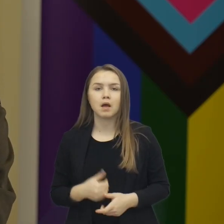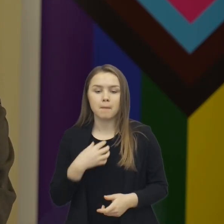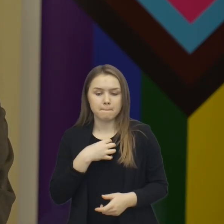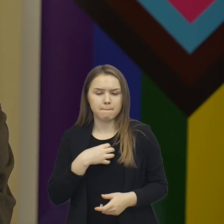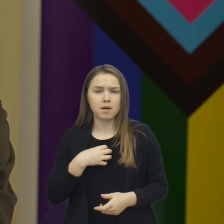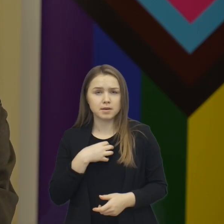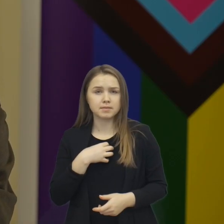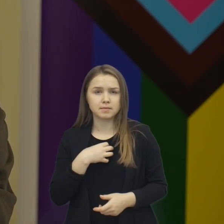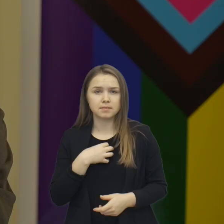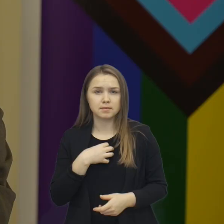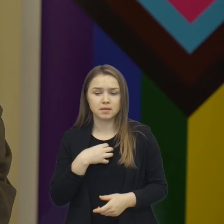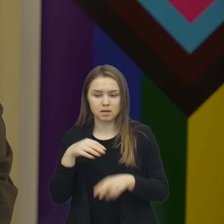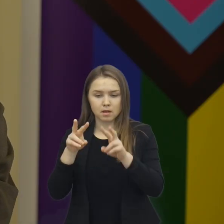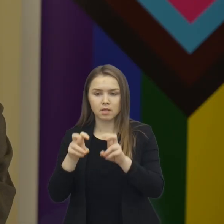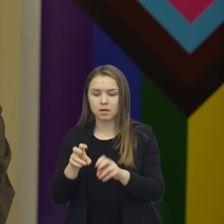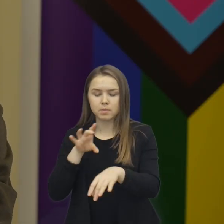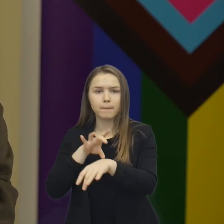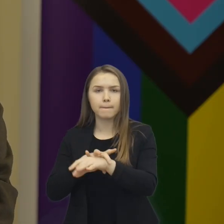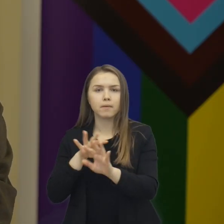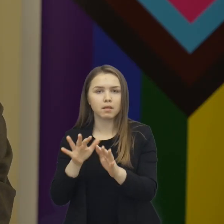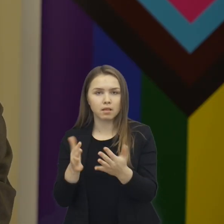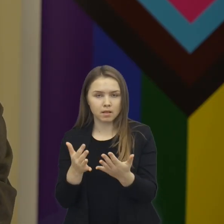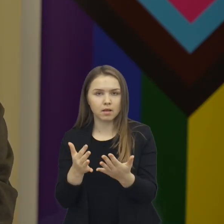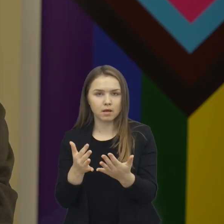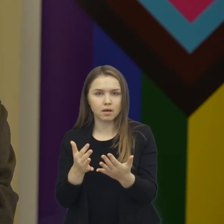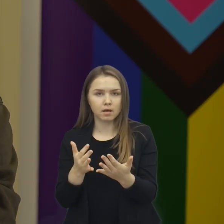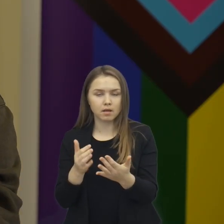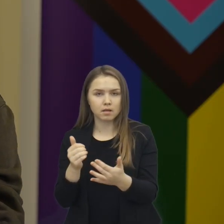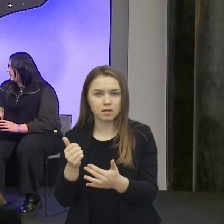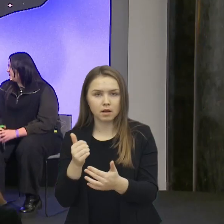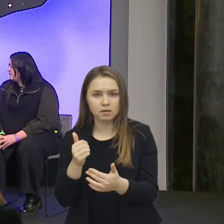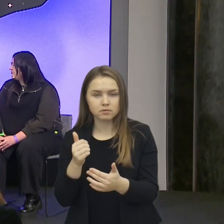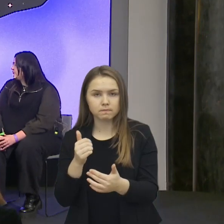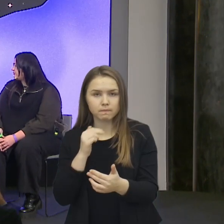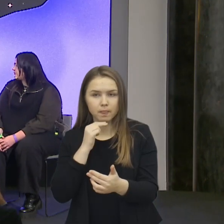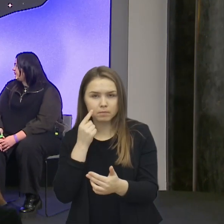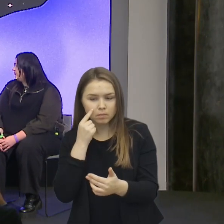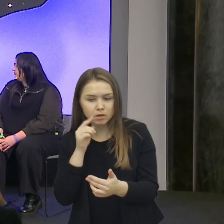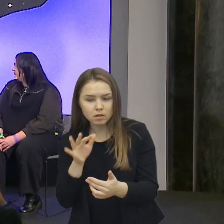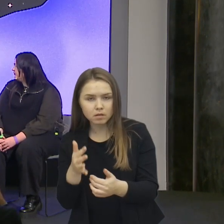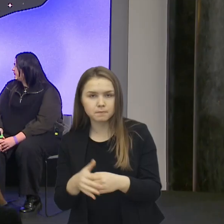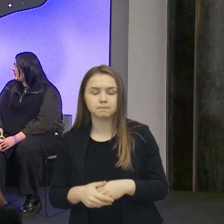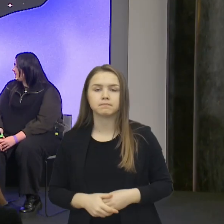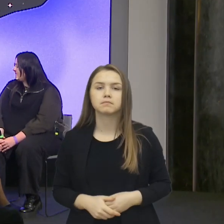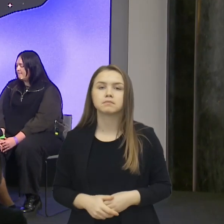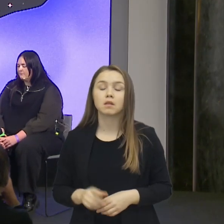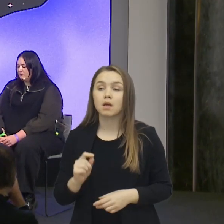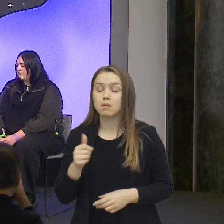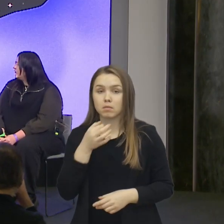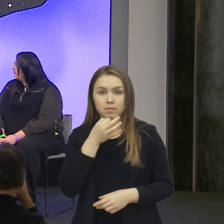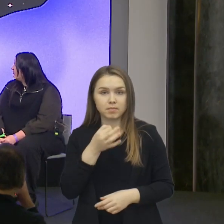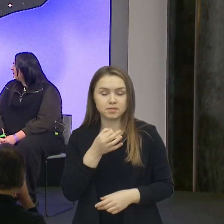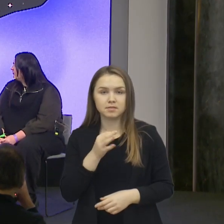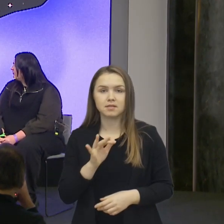pagrindiniai dalykai to tyrimo, į kuriuos reikėtų atkreipti dėmesį? Pirmiausiai, tai norisi pasakyti